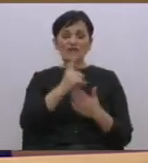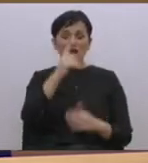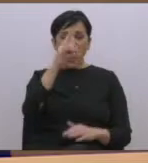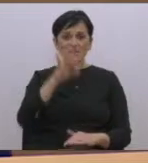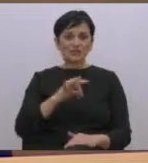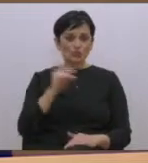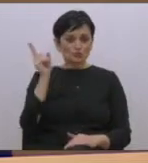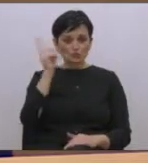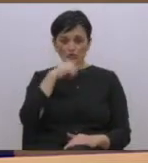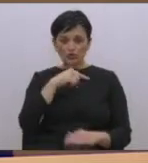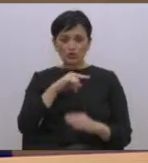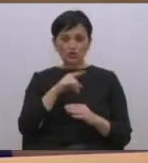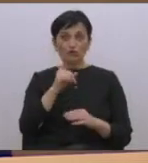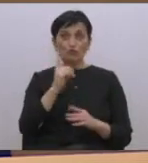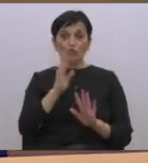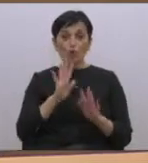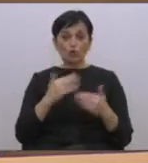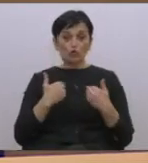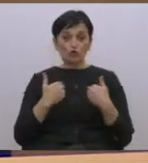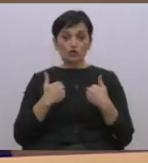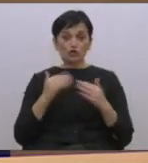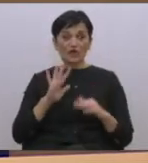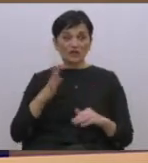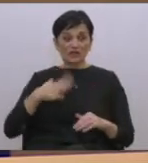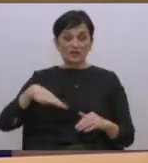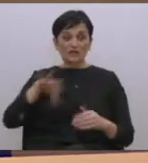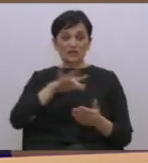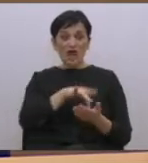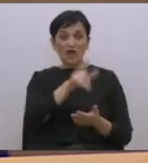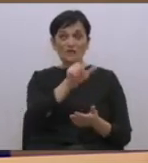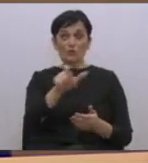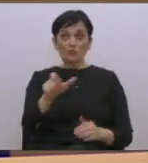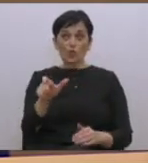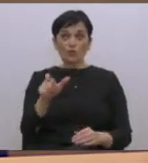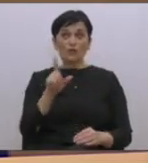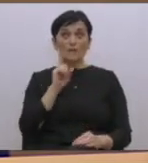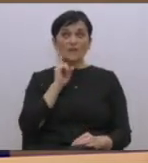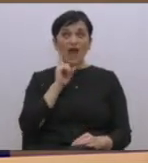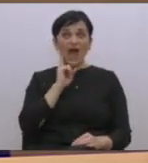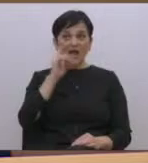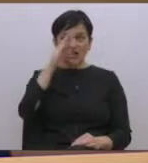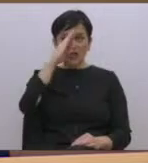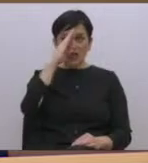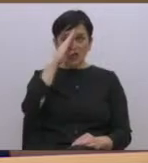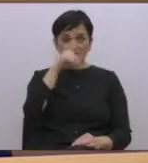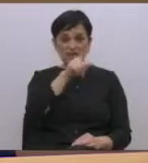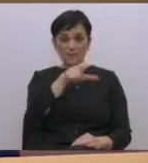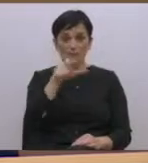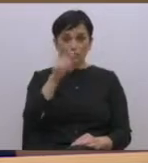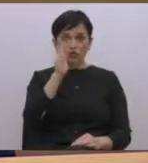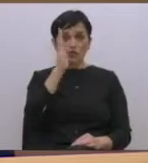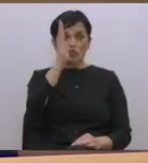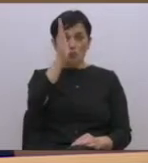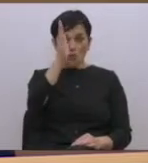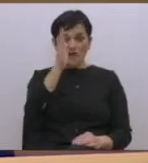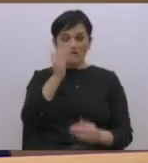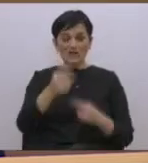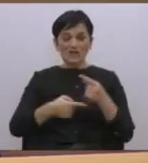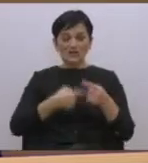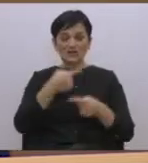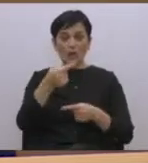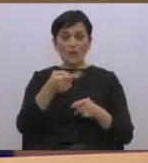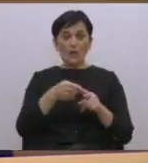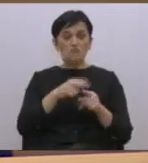100%-it mtquani chventan aram kholod, aramet Sakartvelos mosakhleobastan, akhalgazda bičevtan am kveqnis momaval taobastan, magram